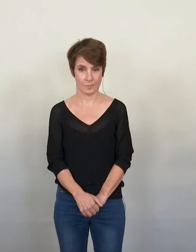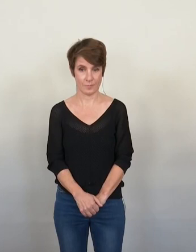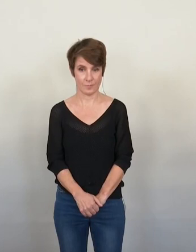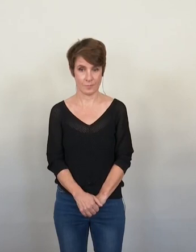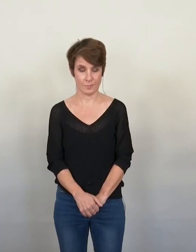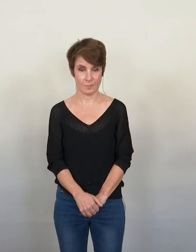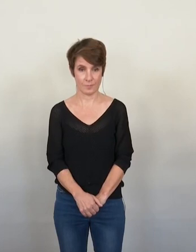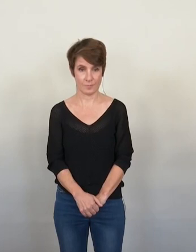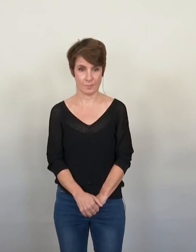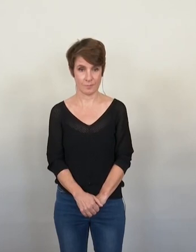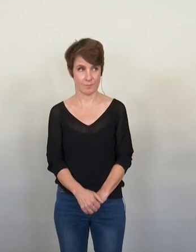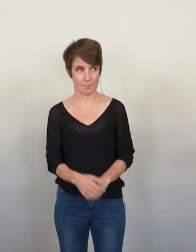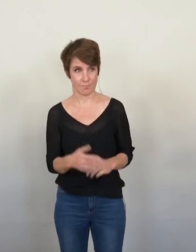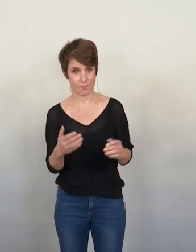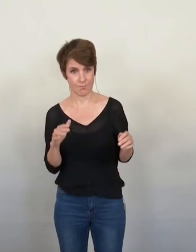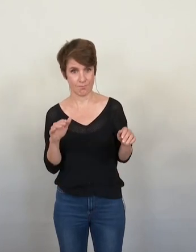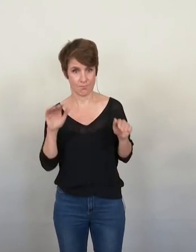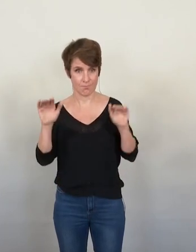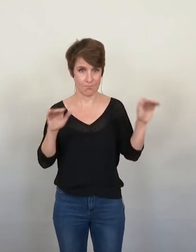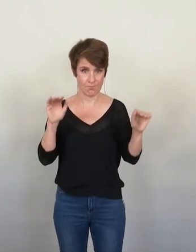bon il reviennent là ou